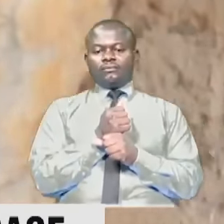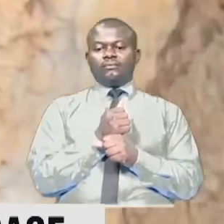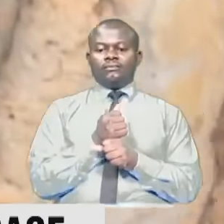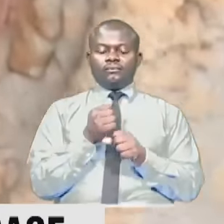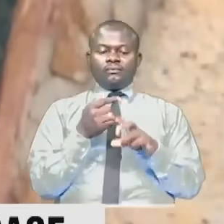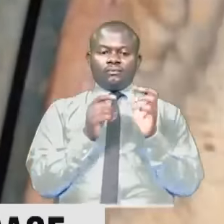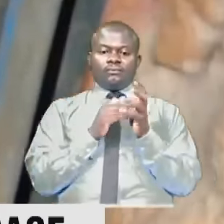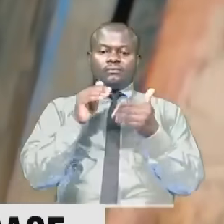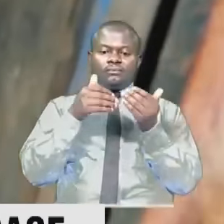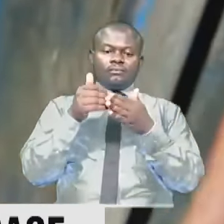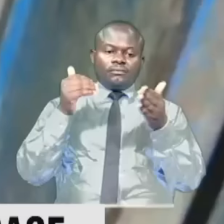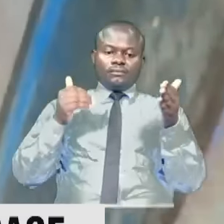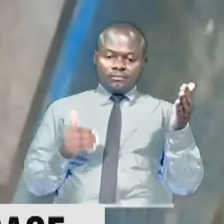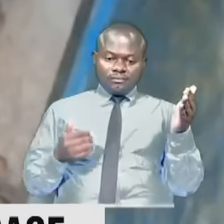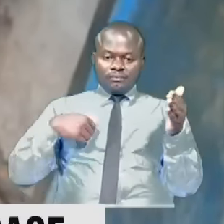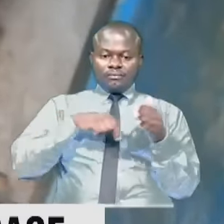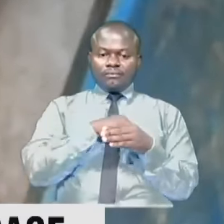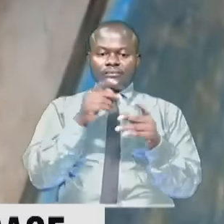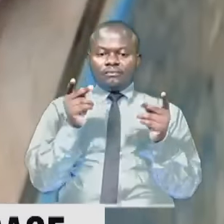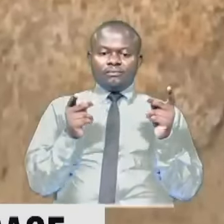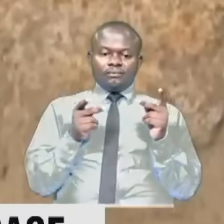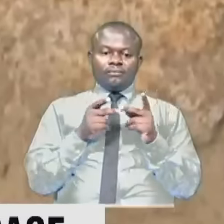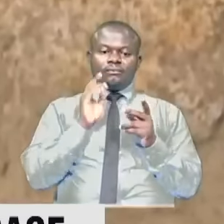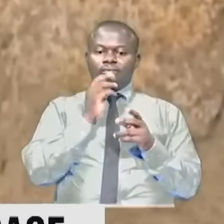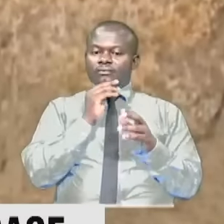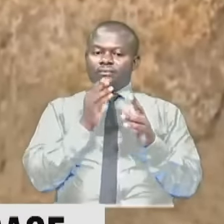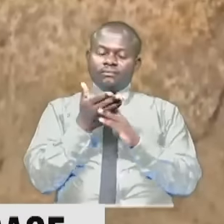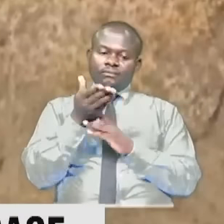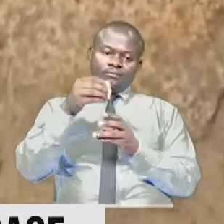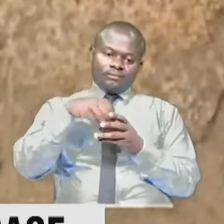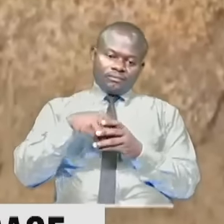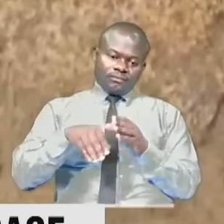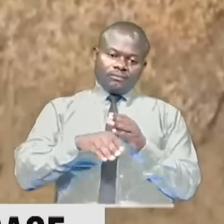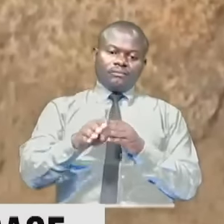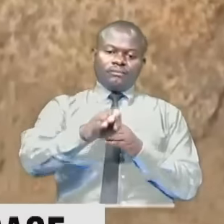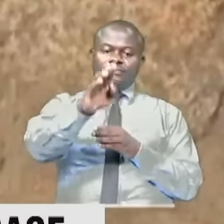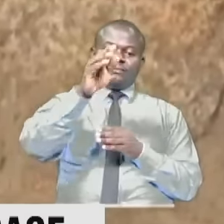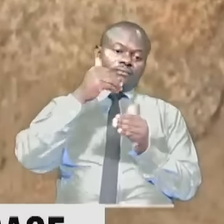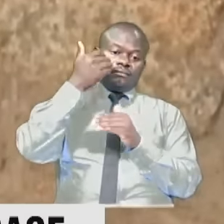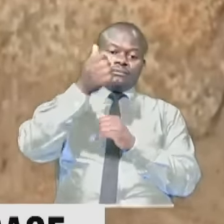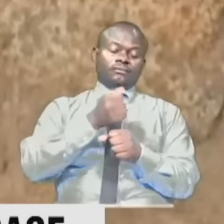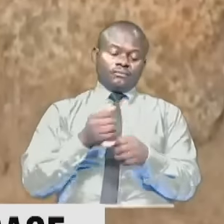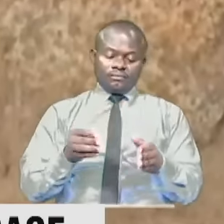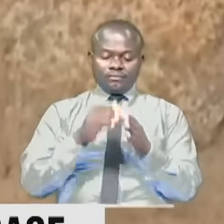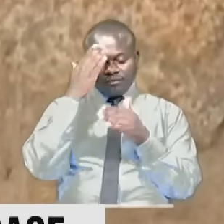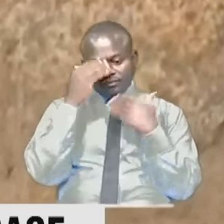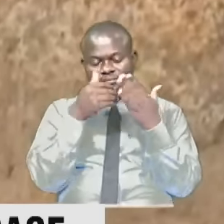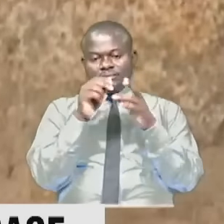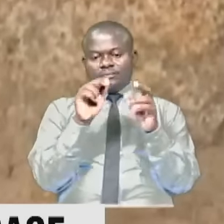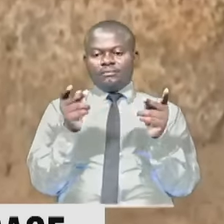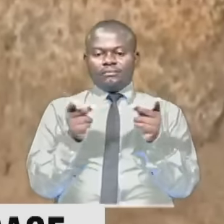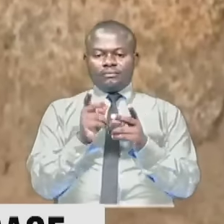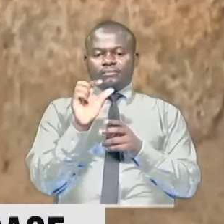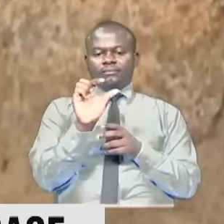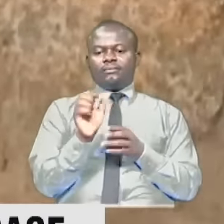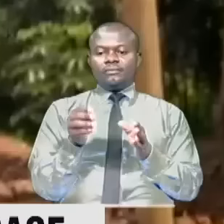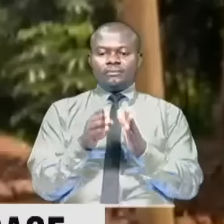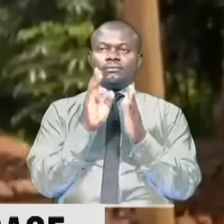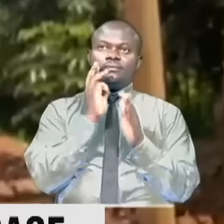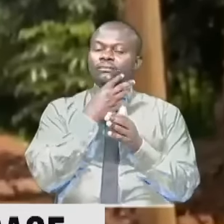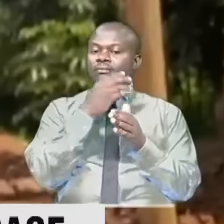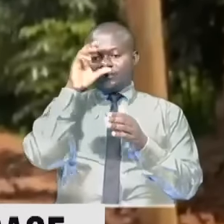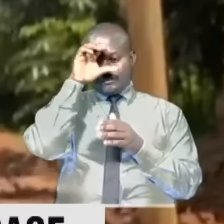mbere uko hari hagize hari hari akantu amazi yagenda agacamo akagenda hanyuma rero bamaze gukora umuhanda kubera habaye hatoya inzira y'amazi